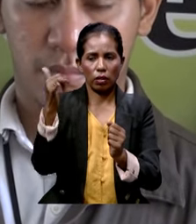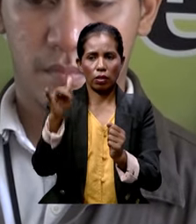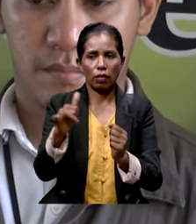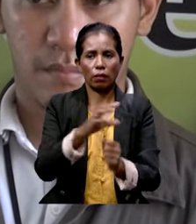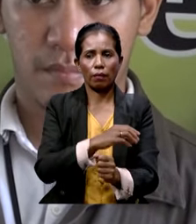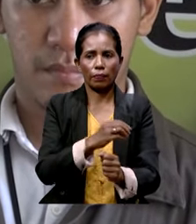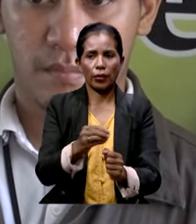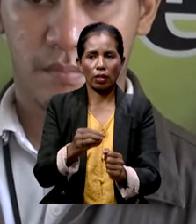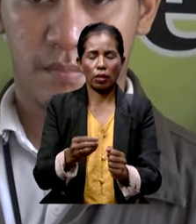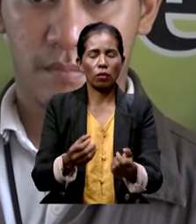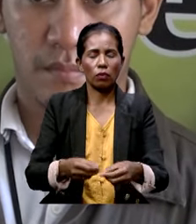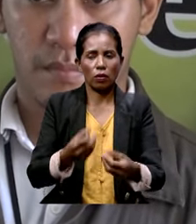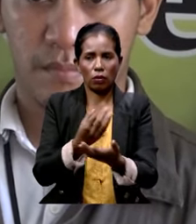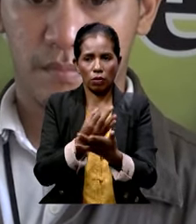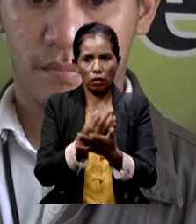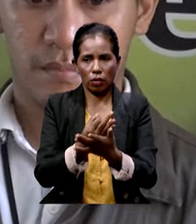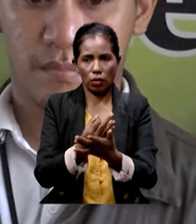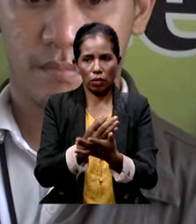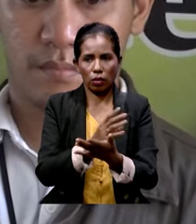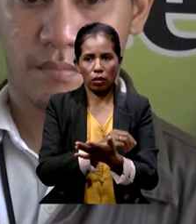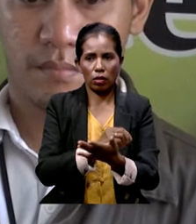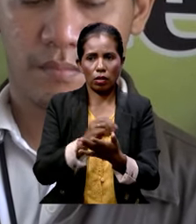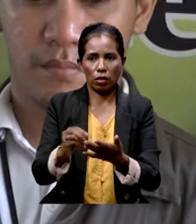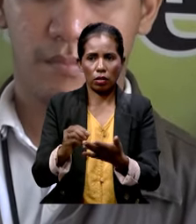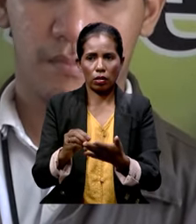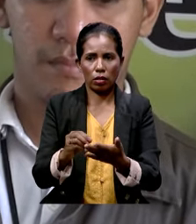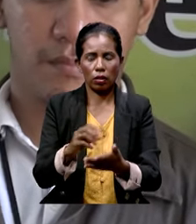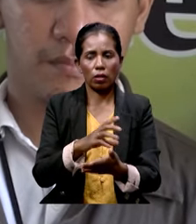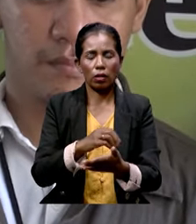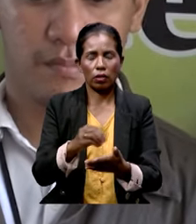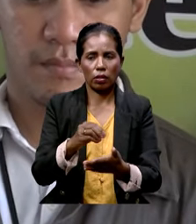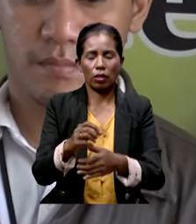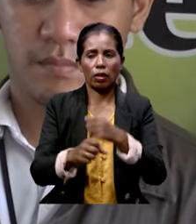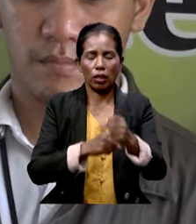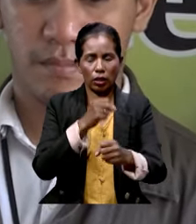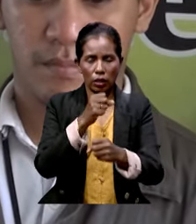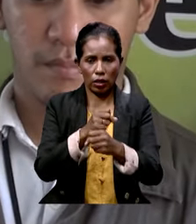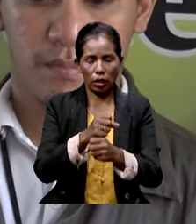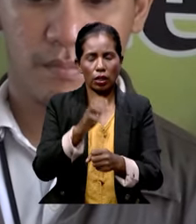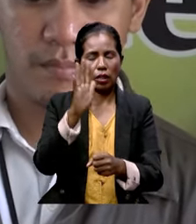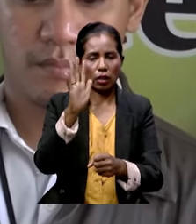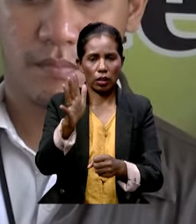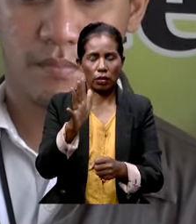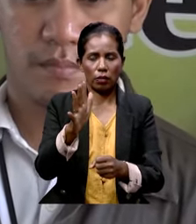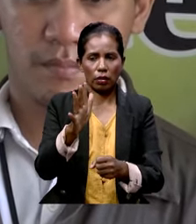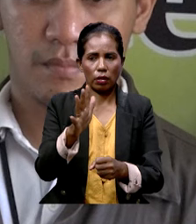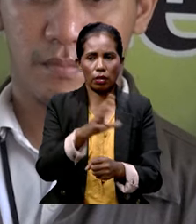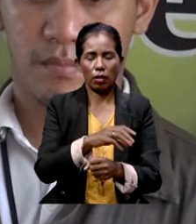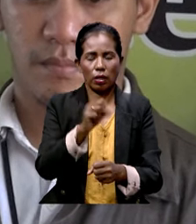kenapa bonus sirnian ne, di 5 to 10 biji salari. Kada tina, ya namai biasa bolu